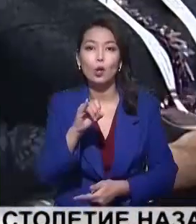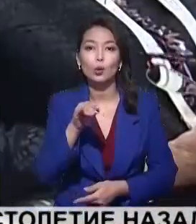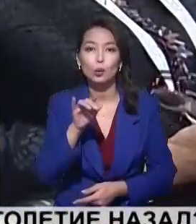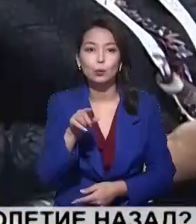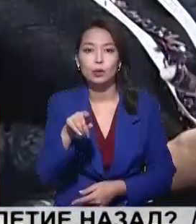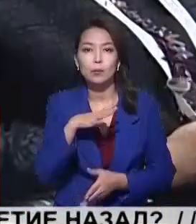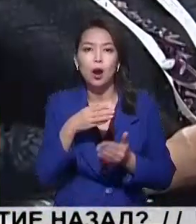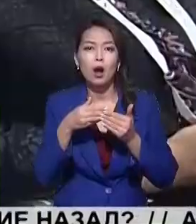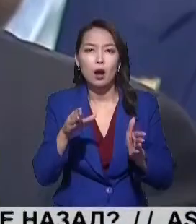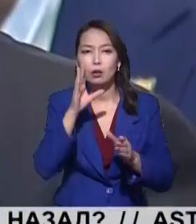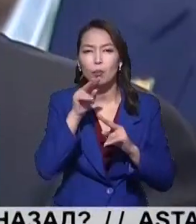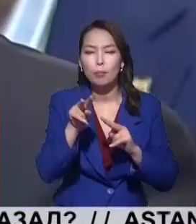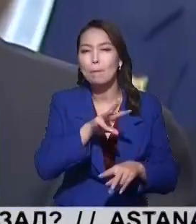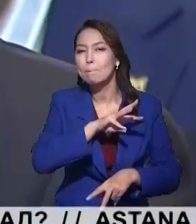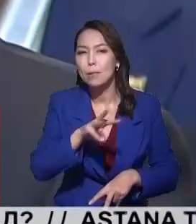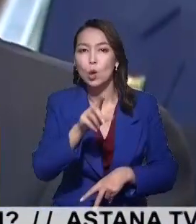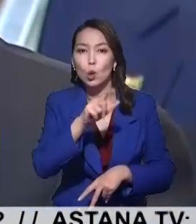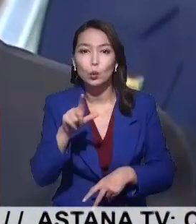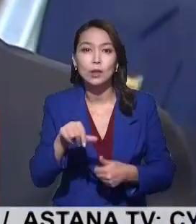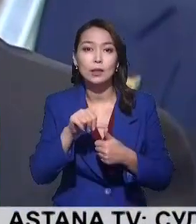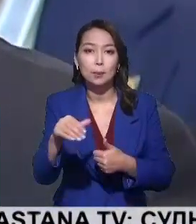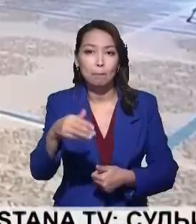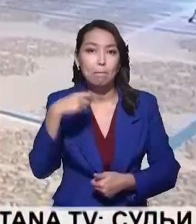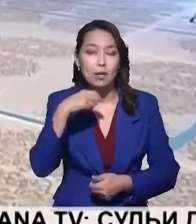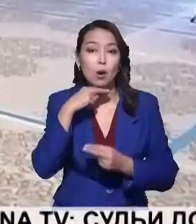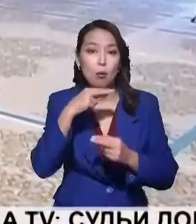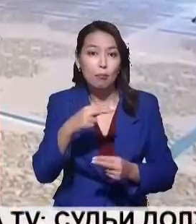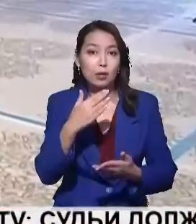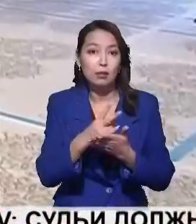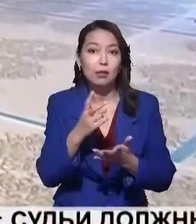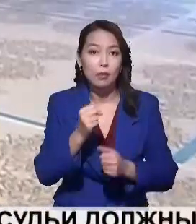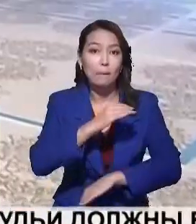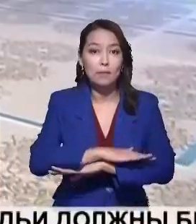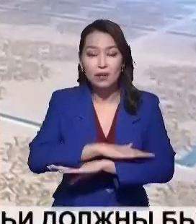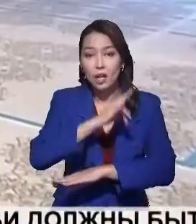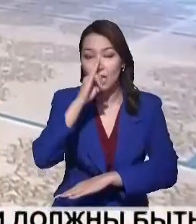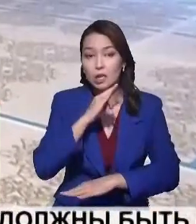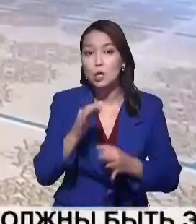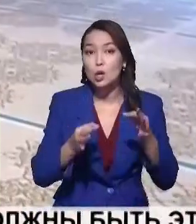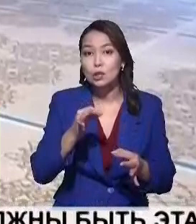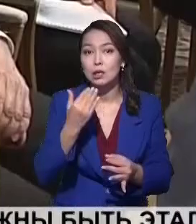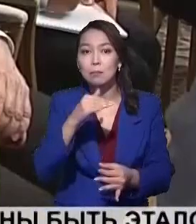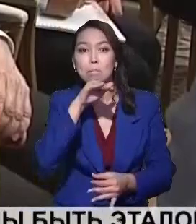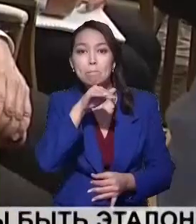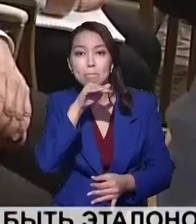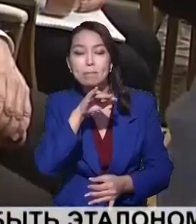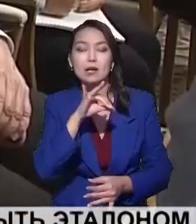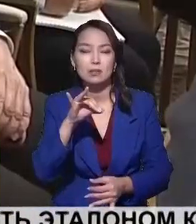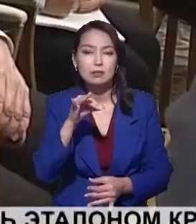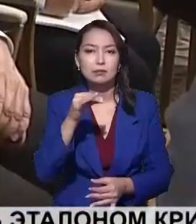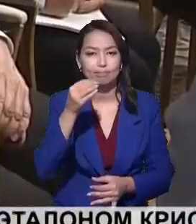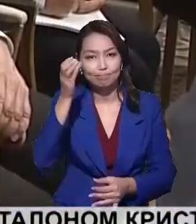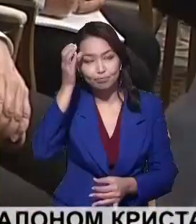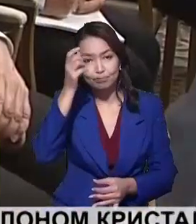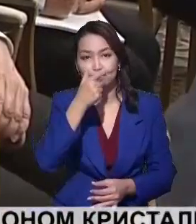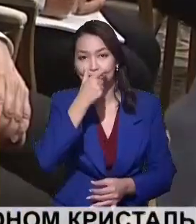ними открыто могли наблюдать миллионы людей. Тем не менее, президент обратил внимание на поведение казахстанских судей, их профессионализм и принципиальность.